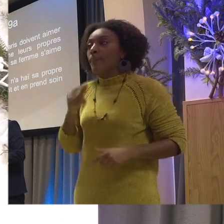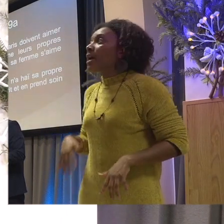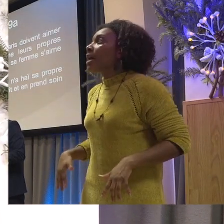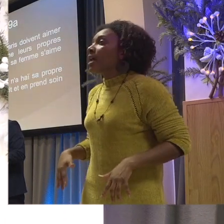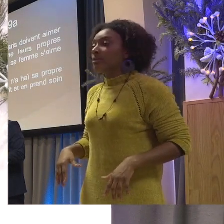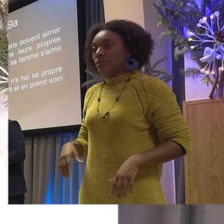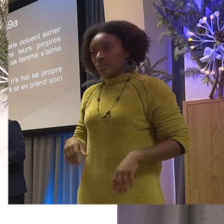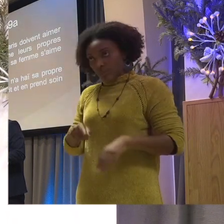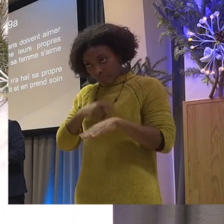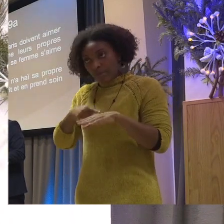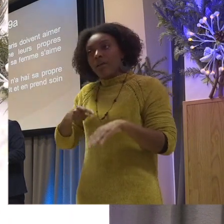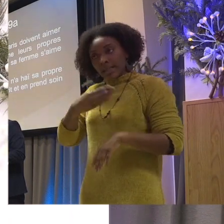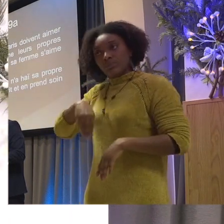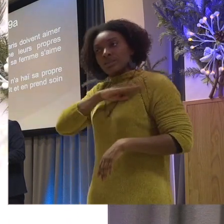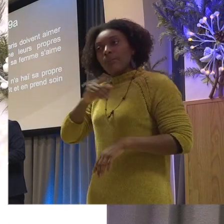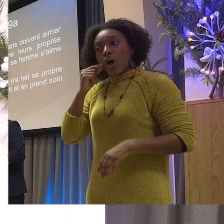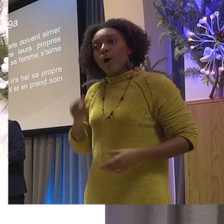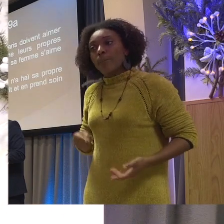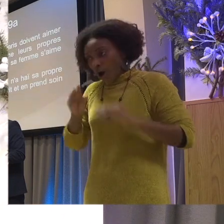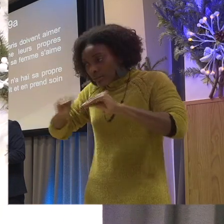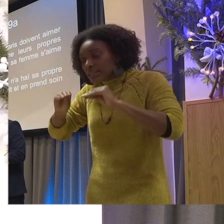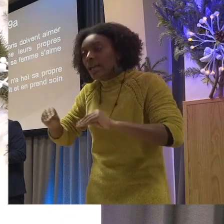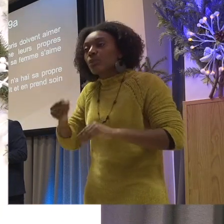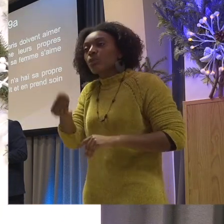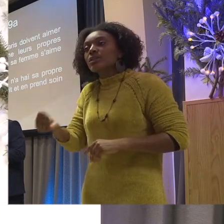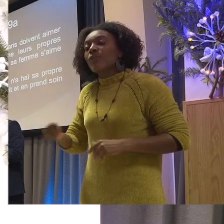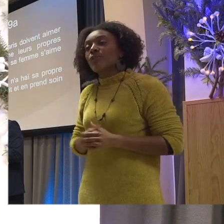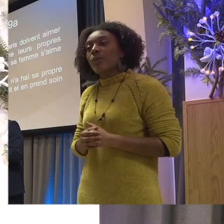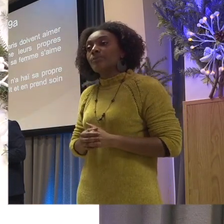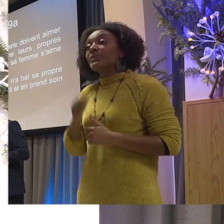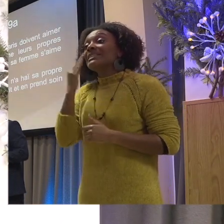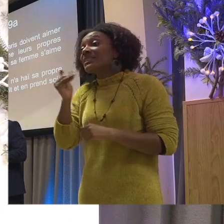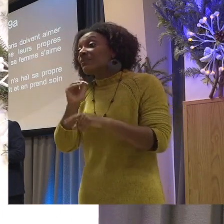C'est donc ton devoir d'enseigner à tes enfants. Et si tu ne le fais pas,